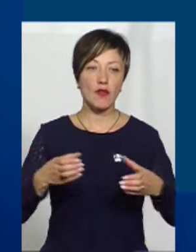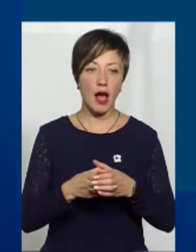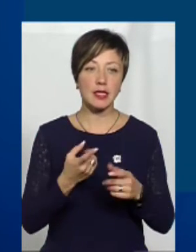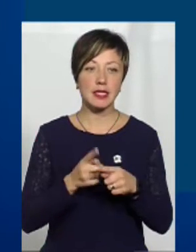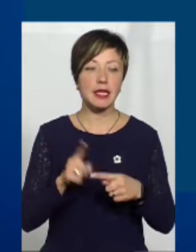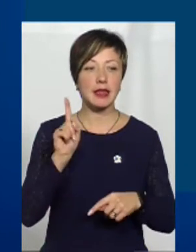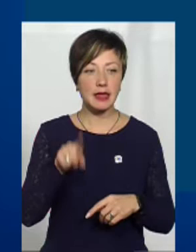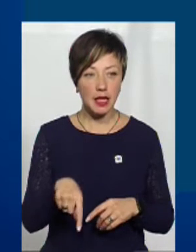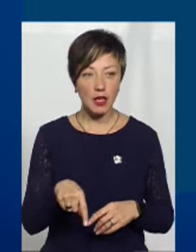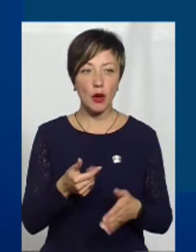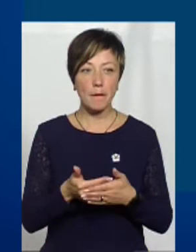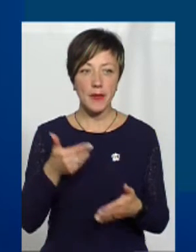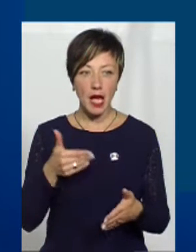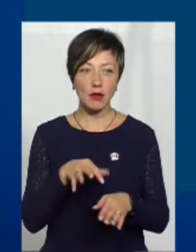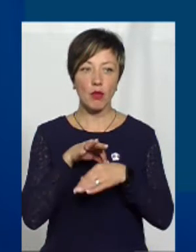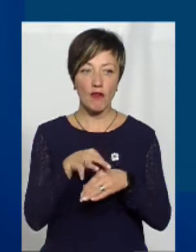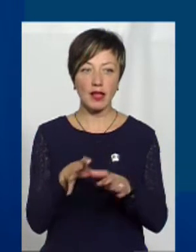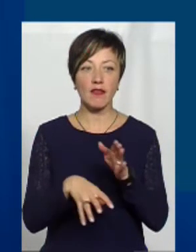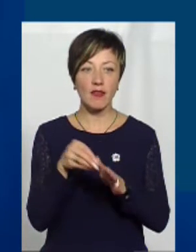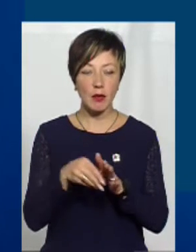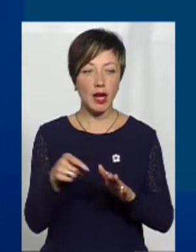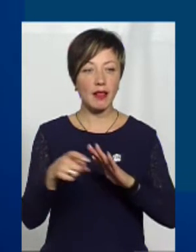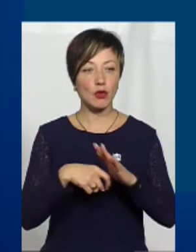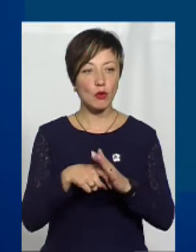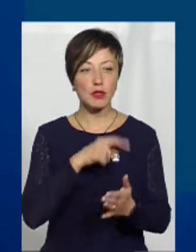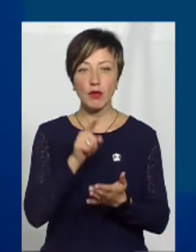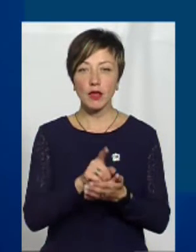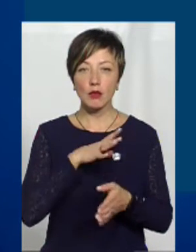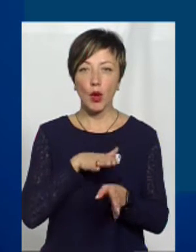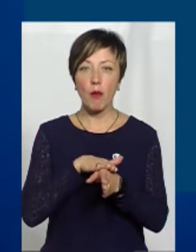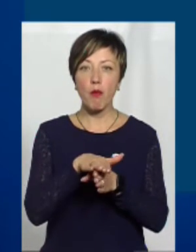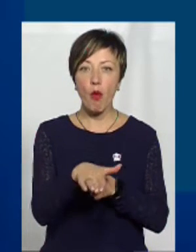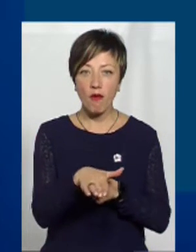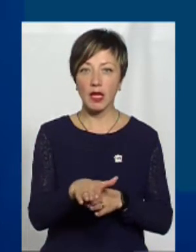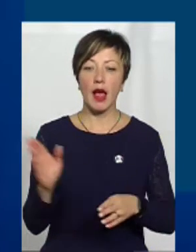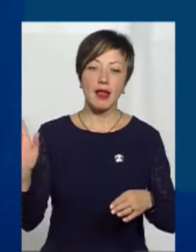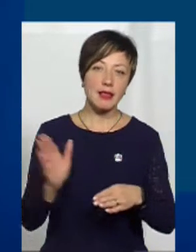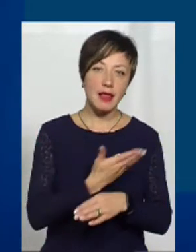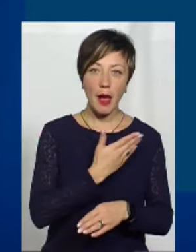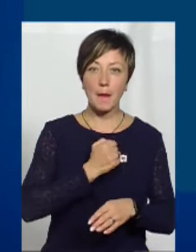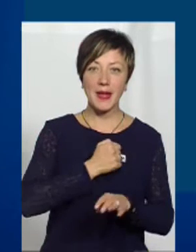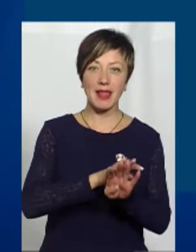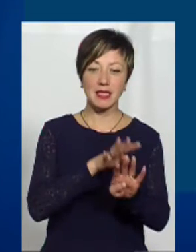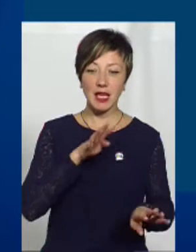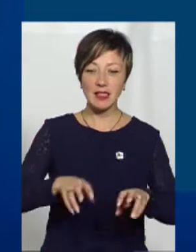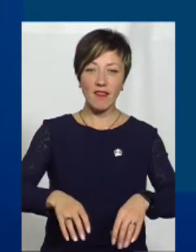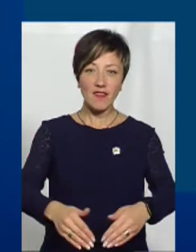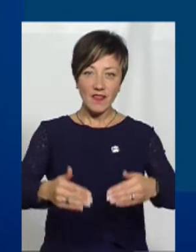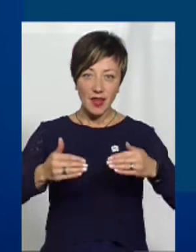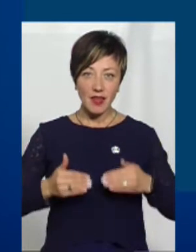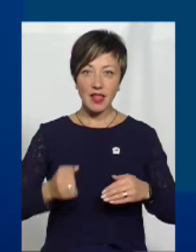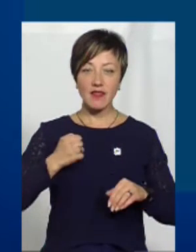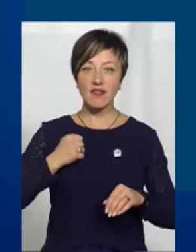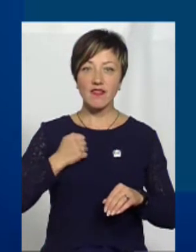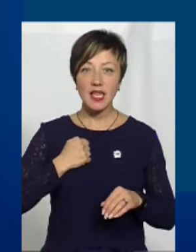це те, що перед проведенням виборів на Донбасі повинна бути повна демілітаризація, повний вивід військ. На інші варіанти